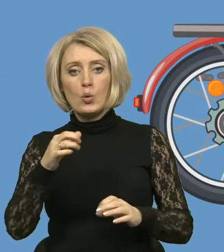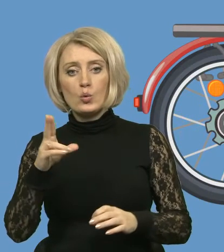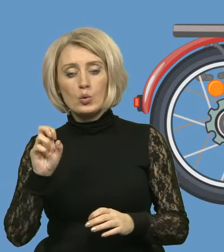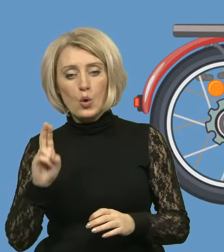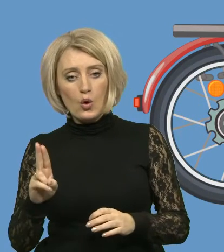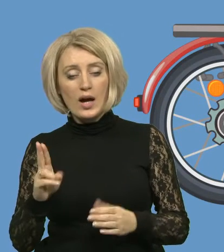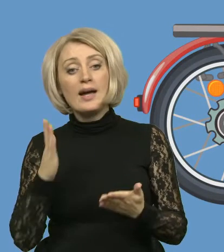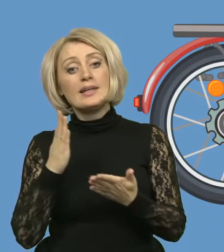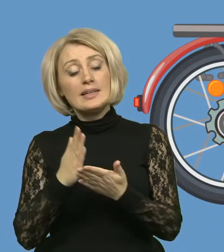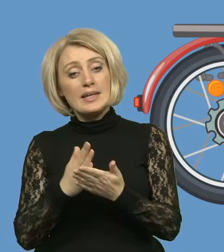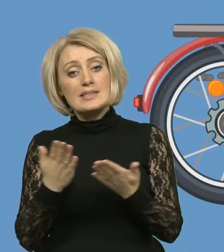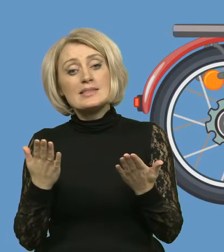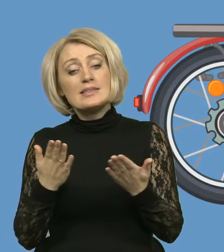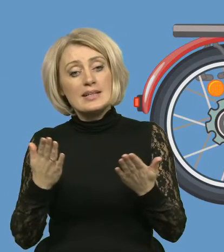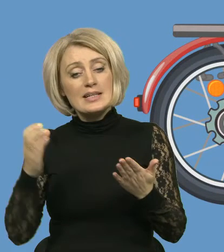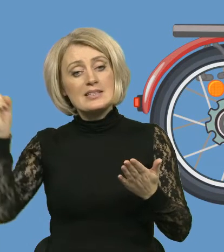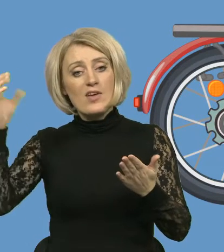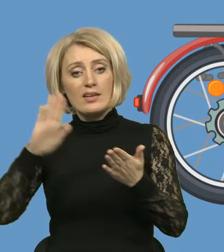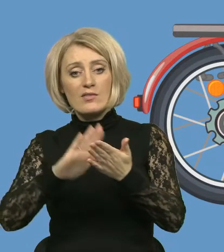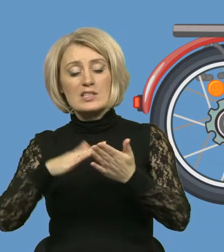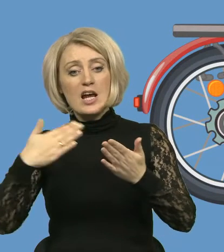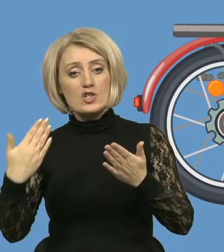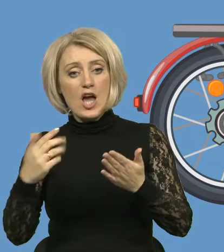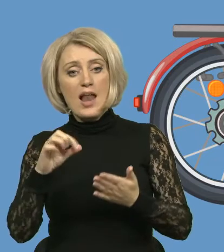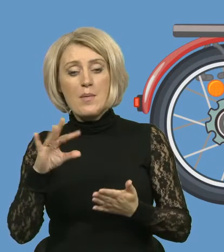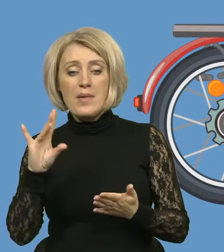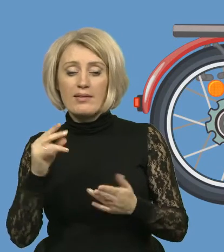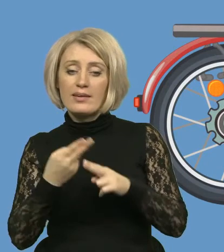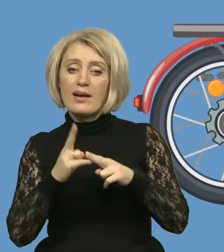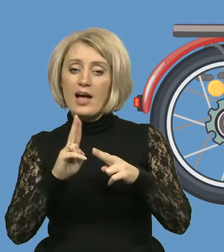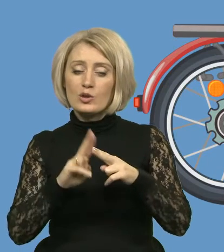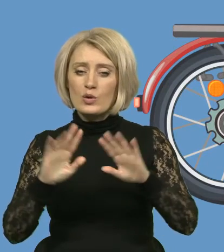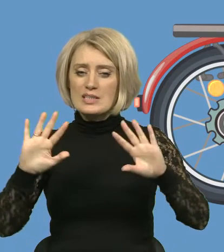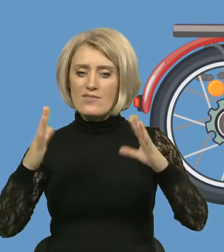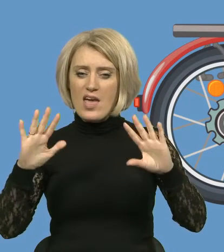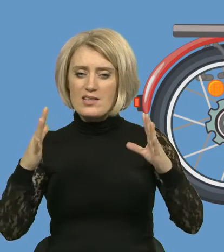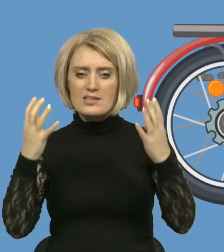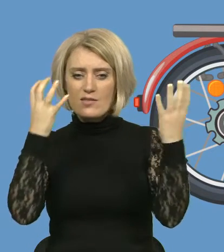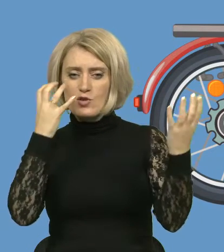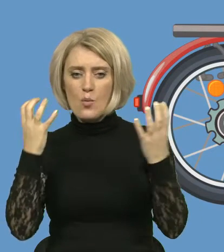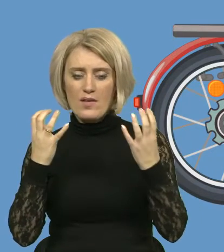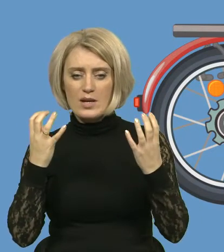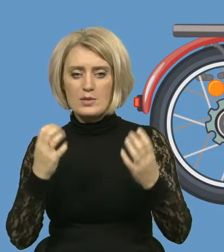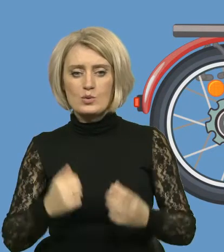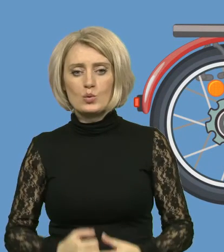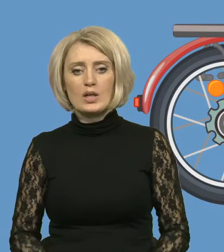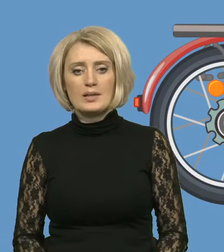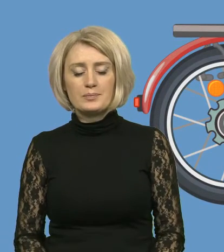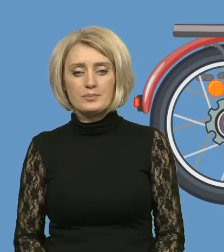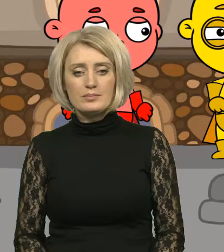гудок. Есть ли световозвращающие элементы, которые светятся в темное время